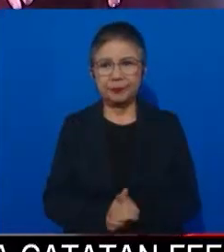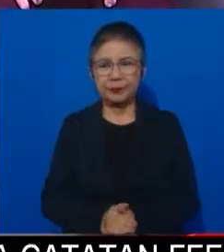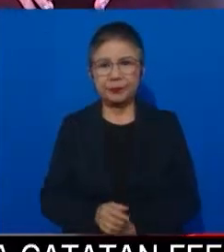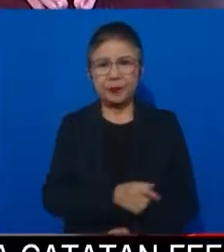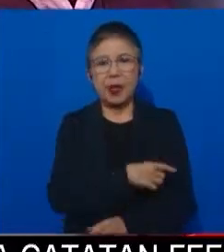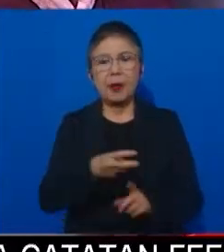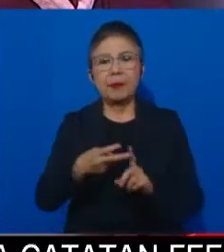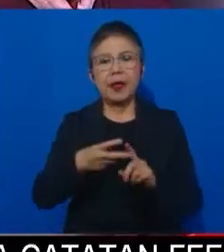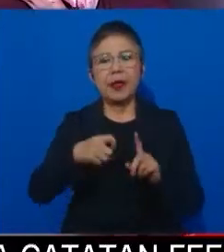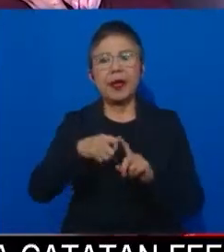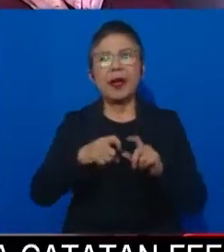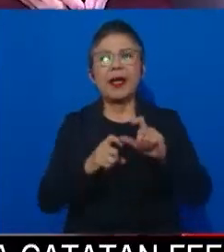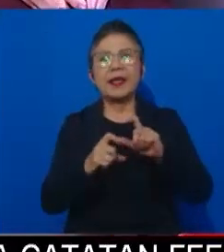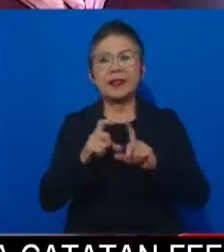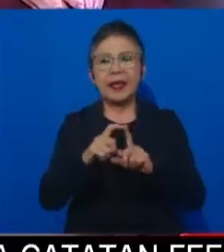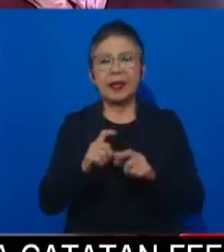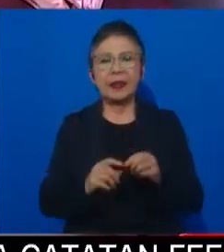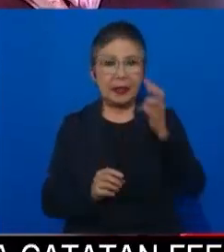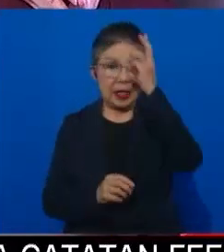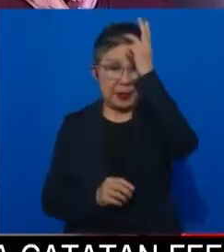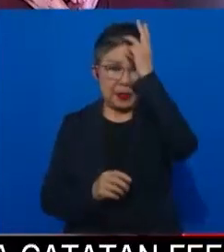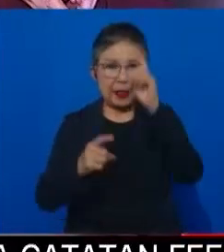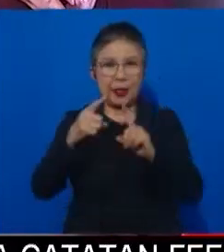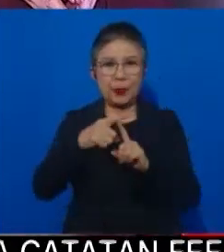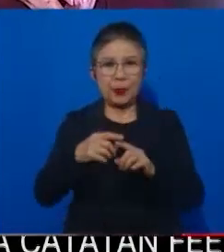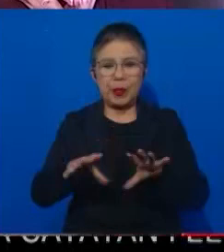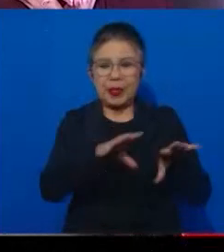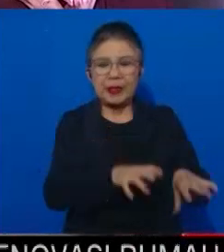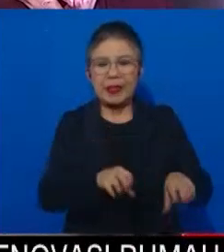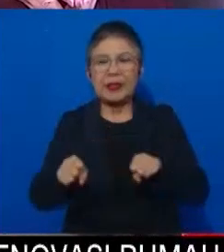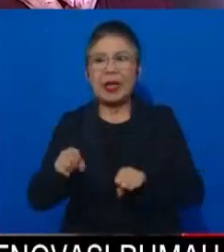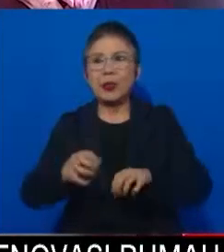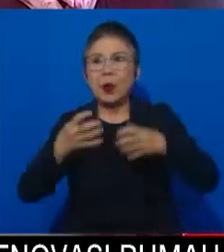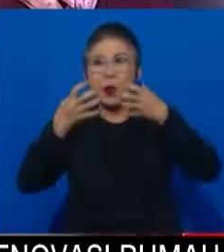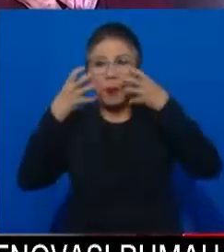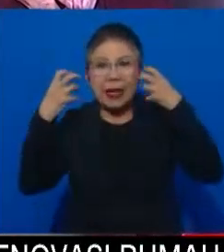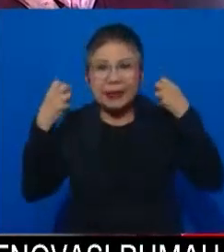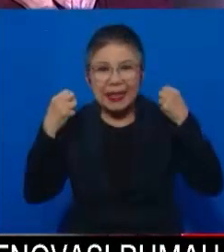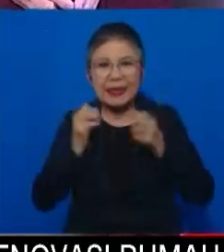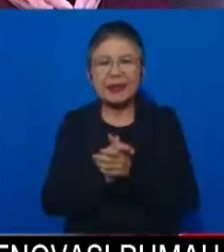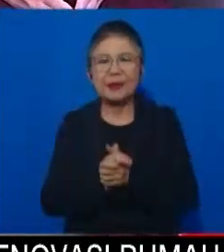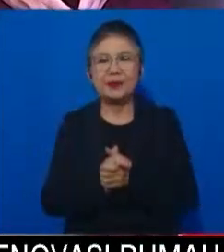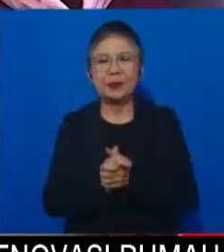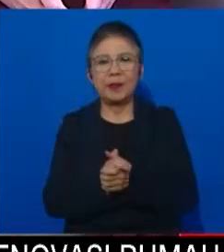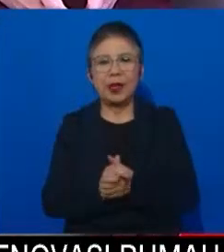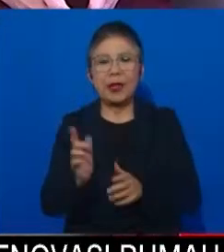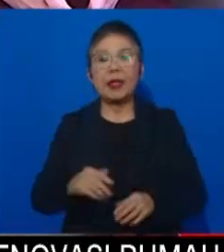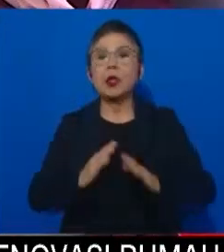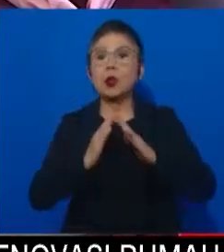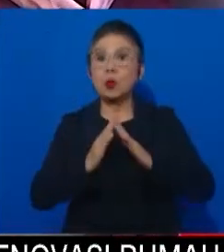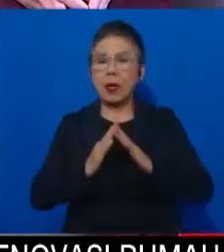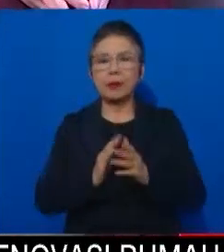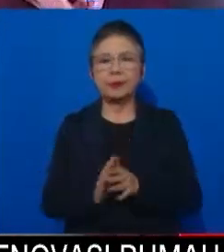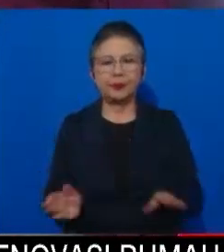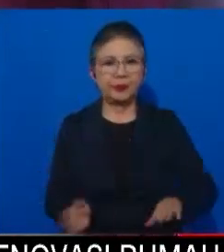Petugas BKSDA Kalimantan Timur berhasil mengevakuasi macan dahan di Kabupaten Kutai Kartanegara dari rumah pemiliknya. Sementara